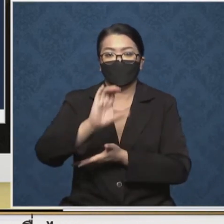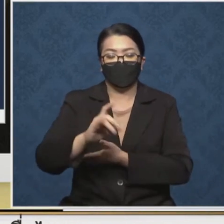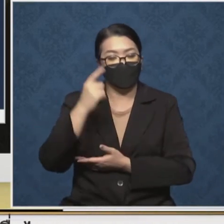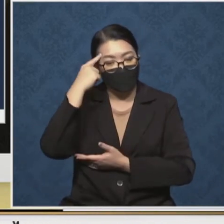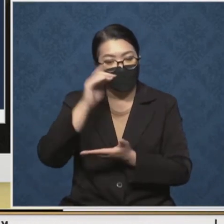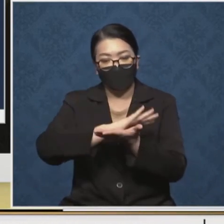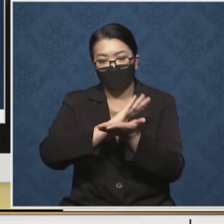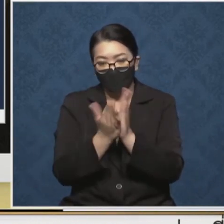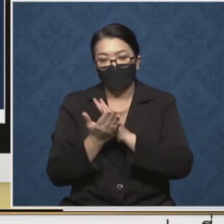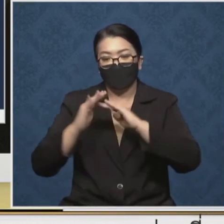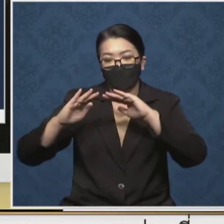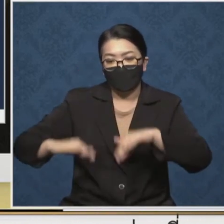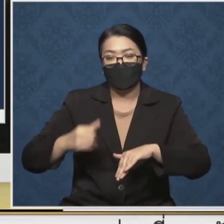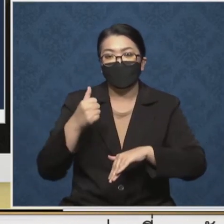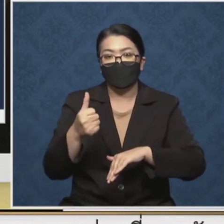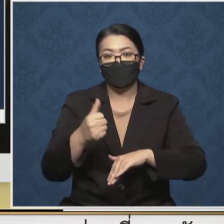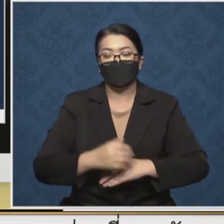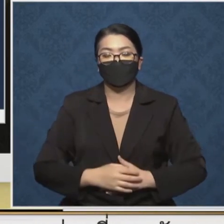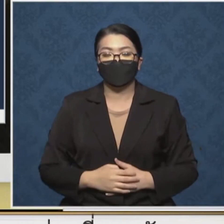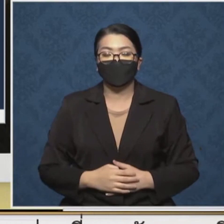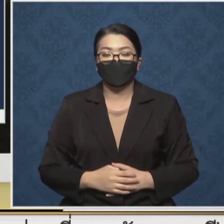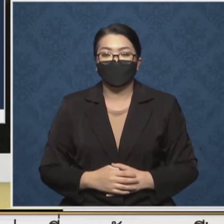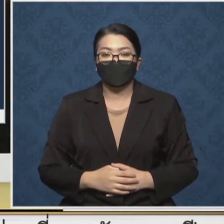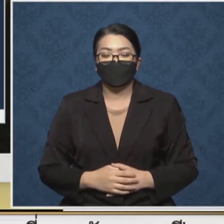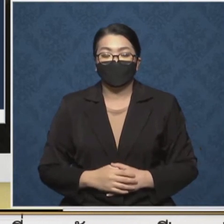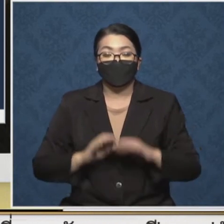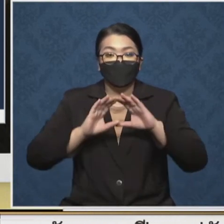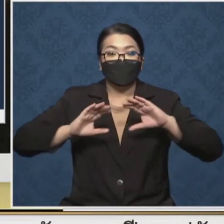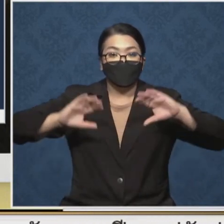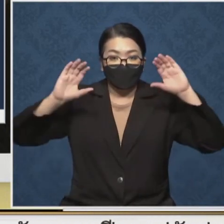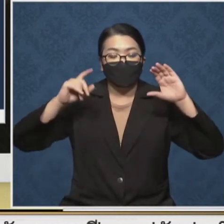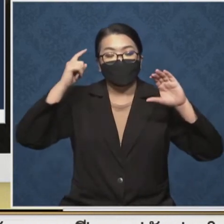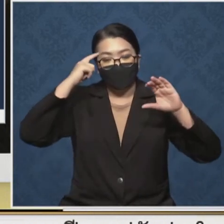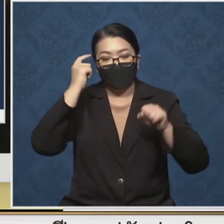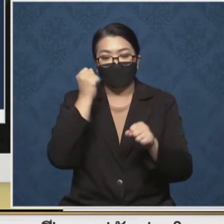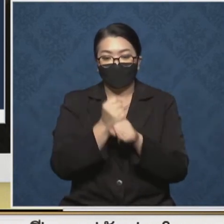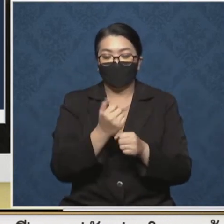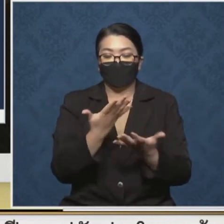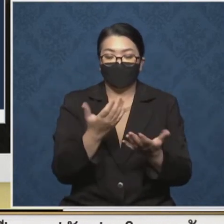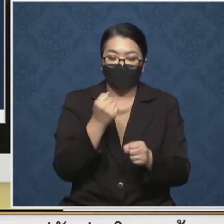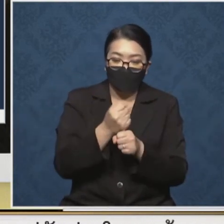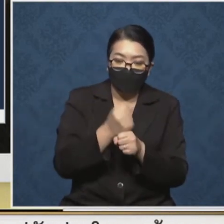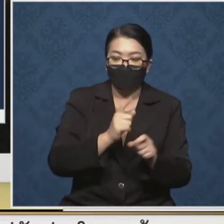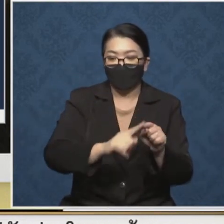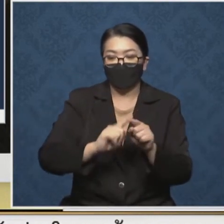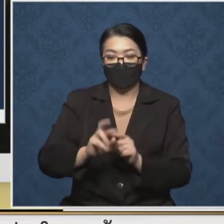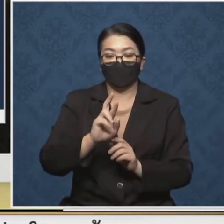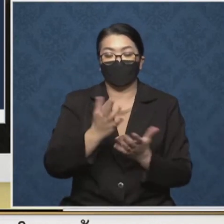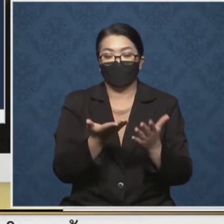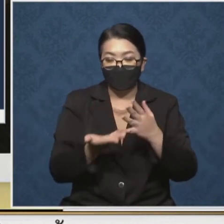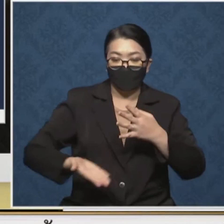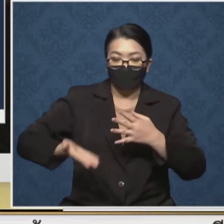ถูกปรับลดลงได้ค่ะท่ประทานค่ะสิ่งที่ภาพรฐควจะทำและไมวาจะเป็หนวยงานระดับกลมหรอระดับสำนักนะคะ